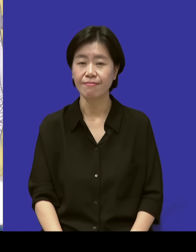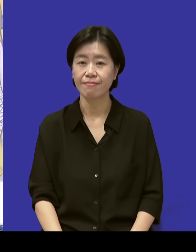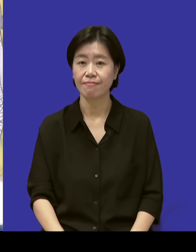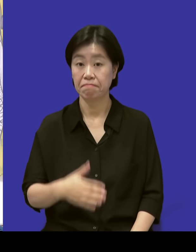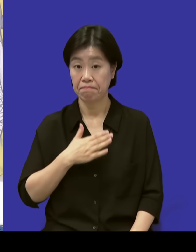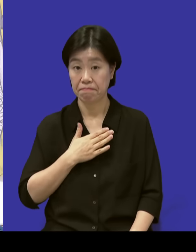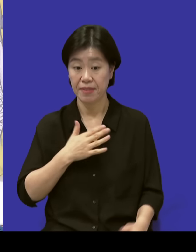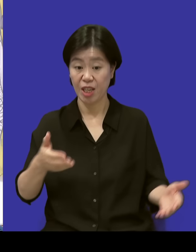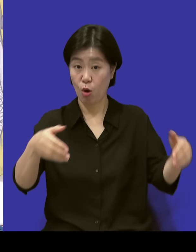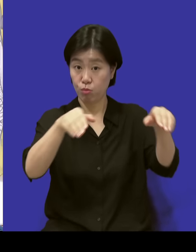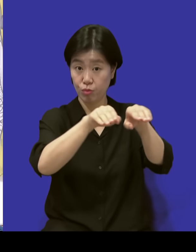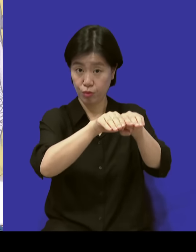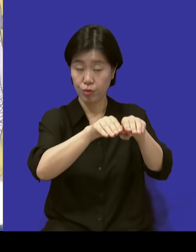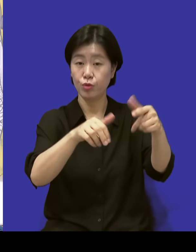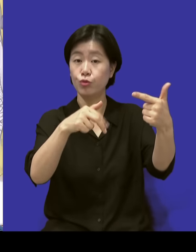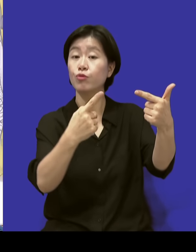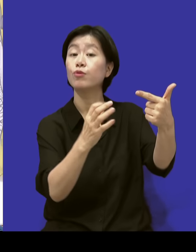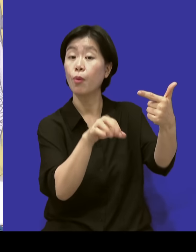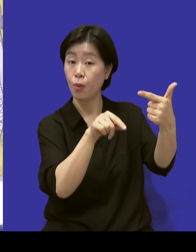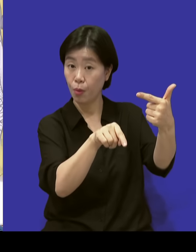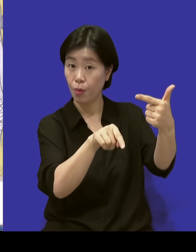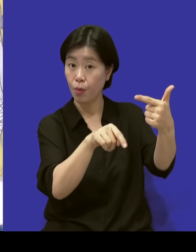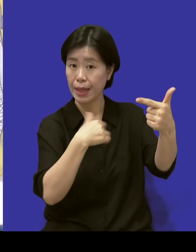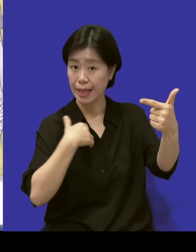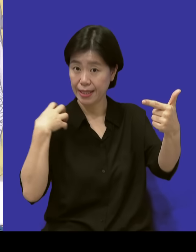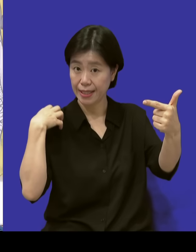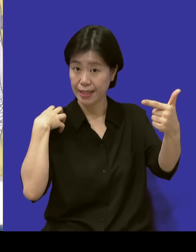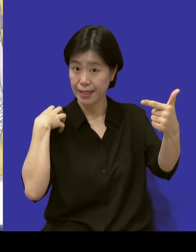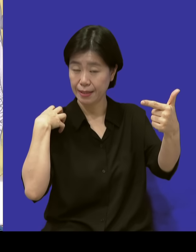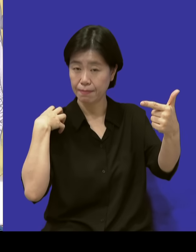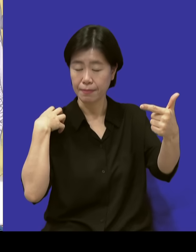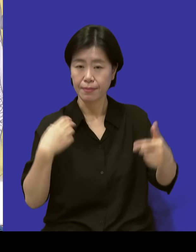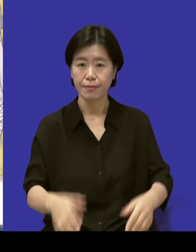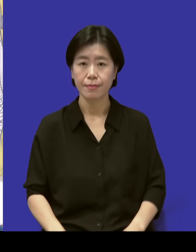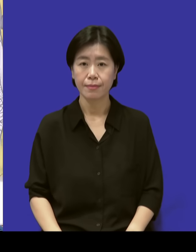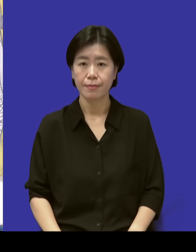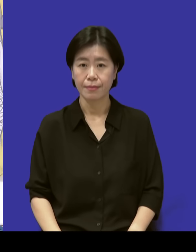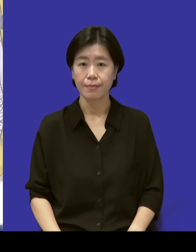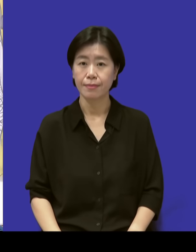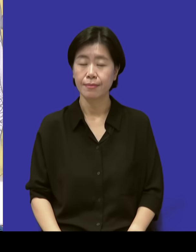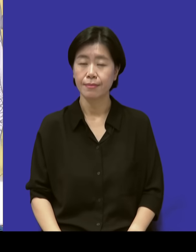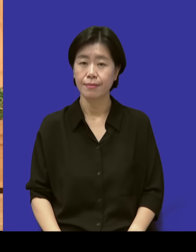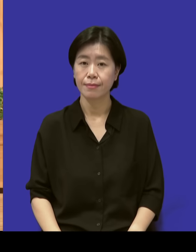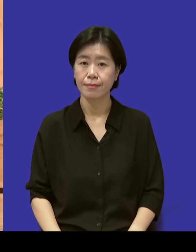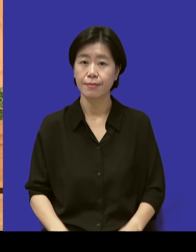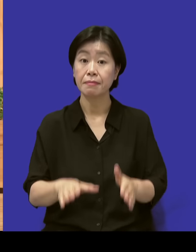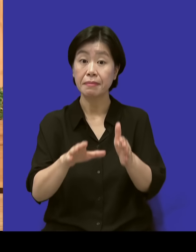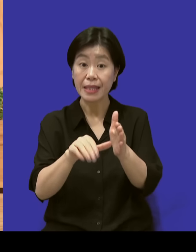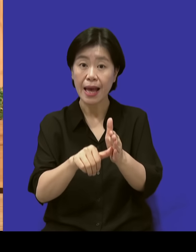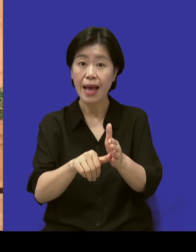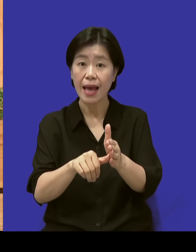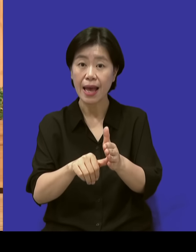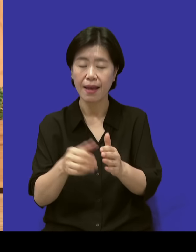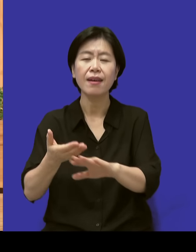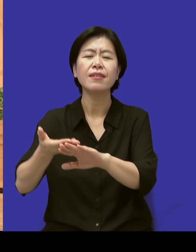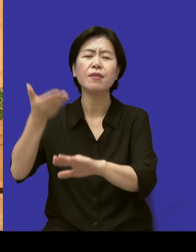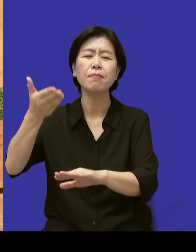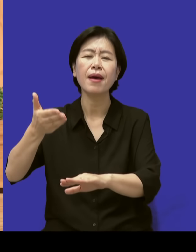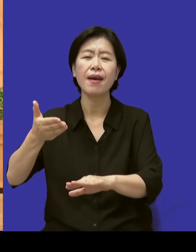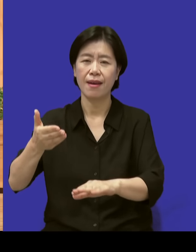중층에 있었는데, 예. 청송교에서 6동 중층에 있었는데, 하층에 있던 근무자분이, 원래 주 근무자가 야간을 들어오신 거예요. 네. 그때 주